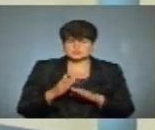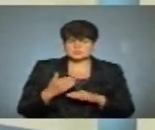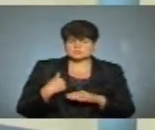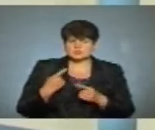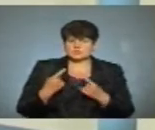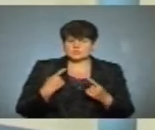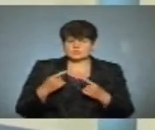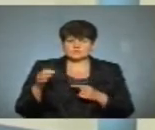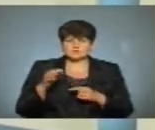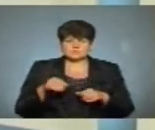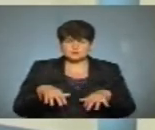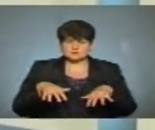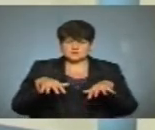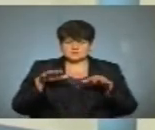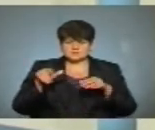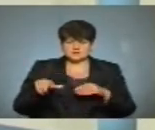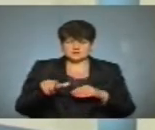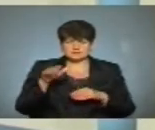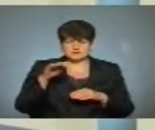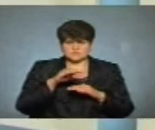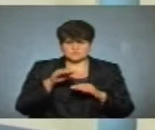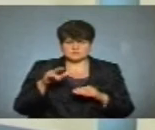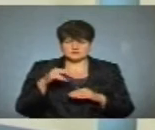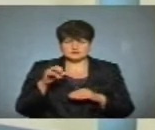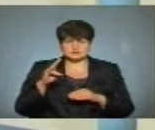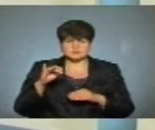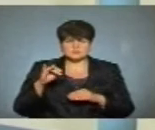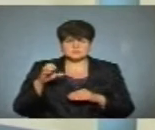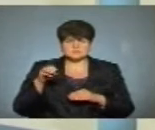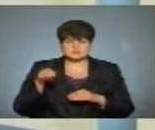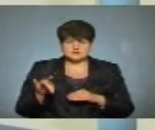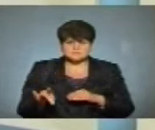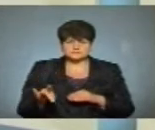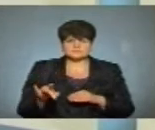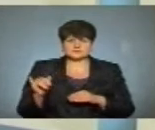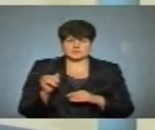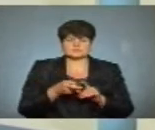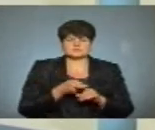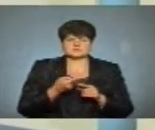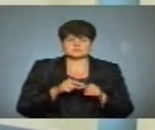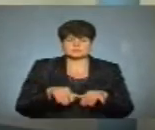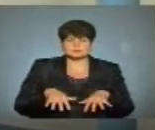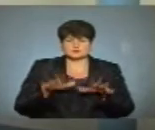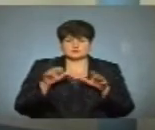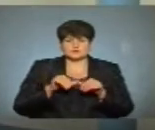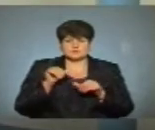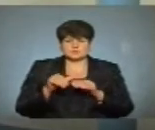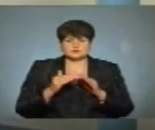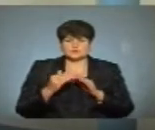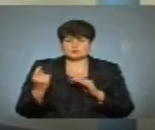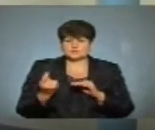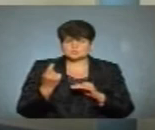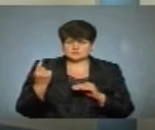програми говорили про підняття рівня води в річці Дністер, і внаслідок чого були підтоплені окремі